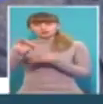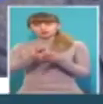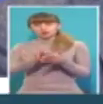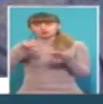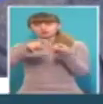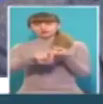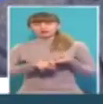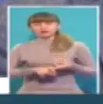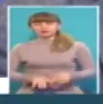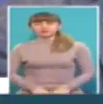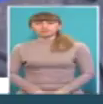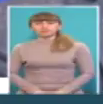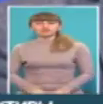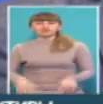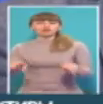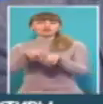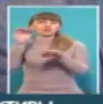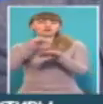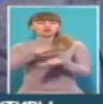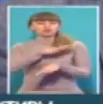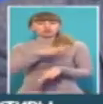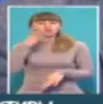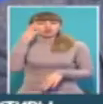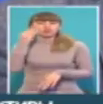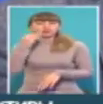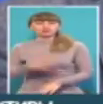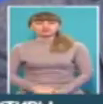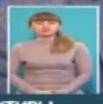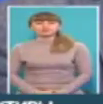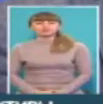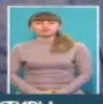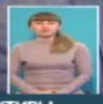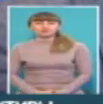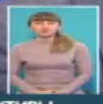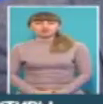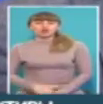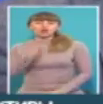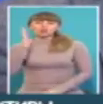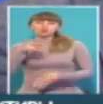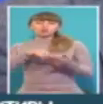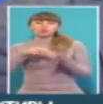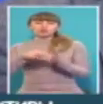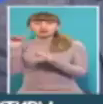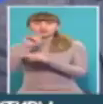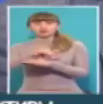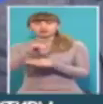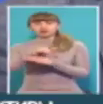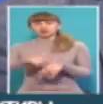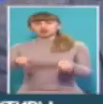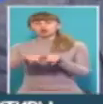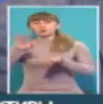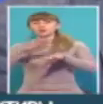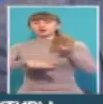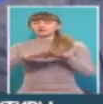Такие обращения уже были по Алматинскому региону, и по ним реагировали своевременно. В дальнейшем планируется внедрить такую практику во